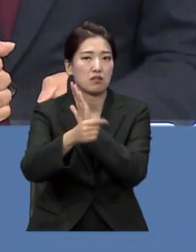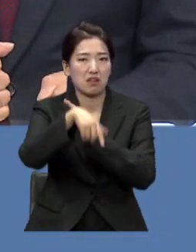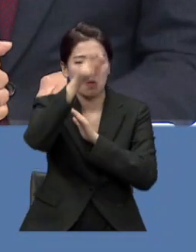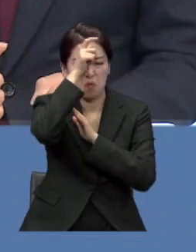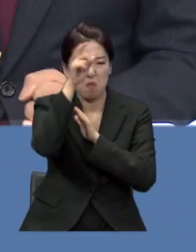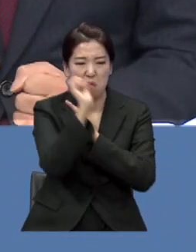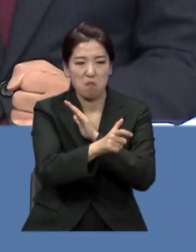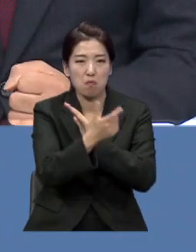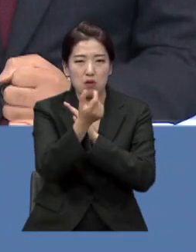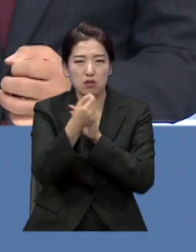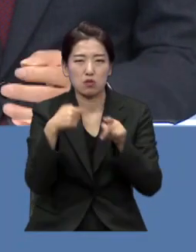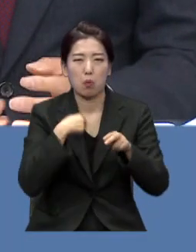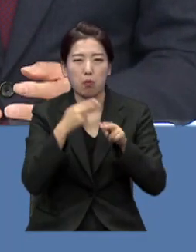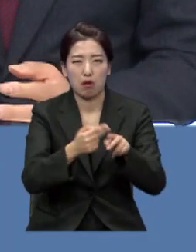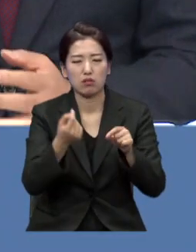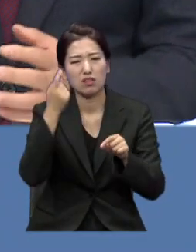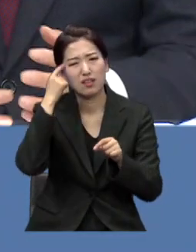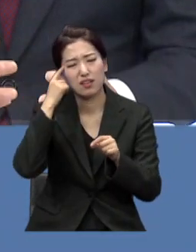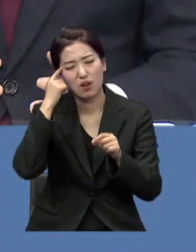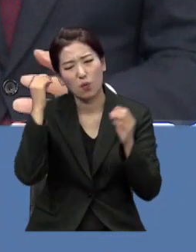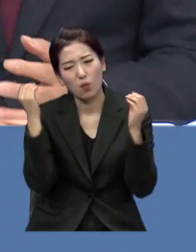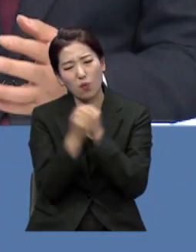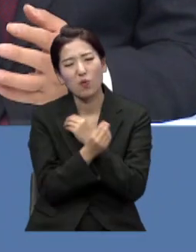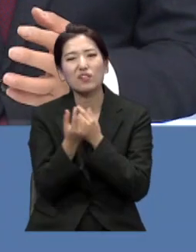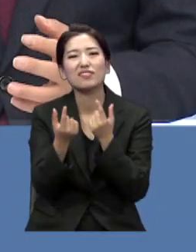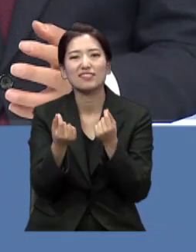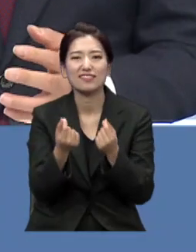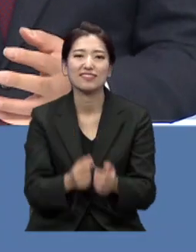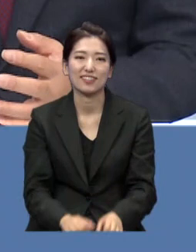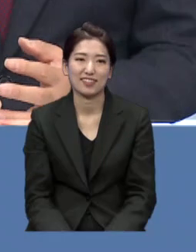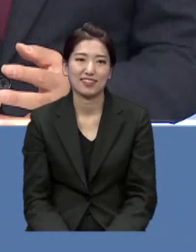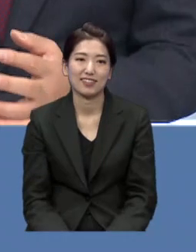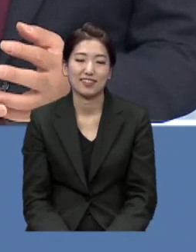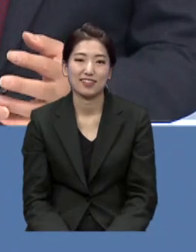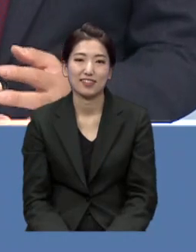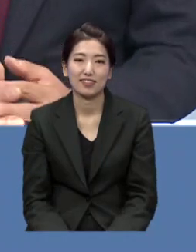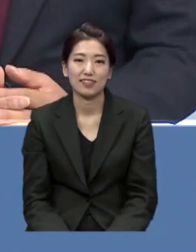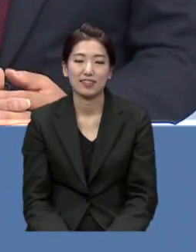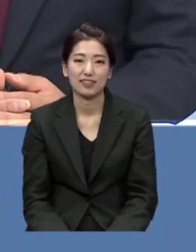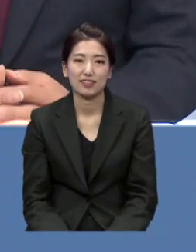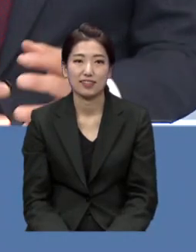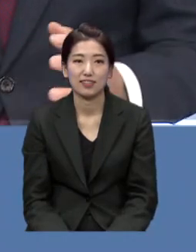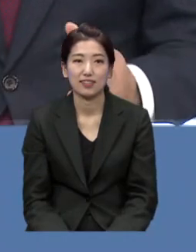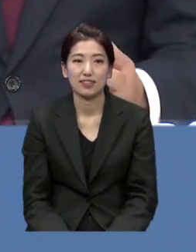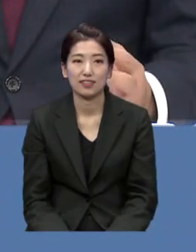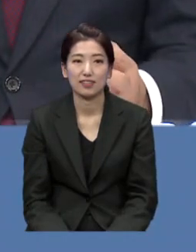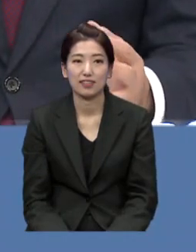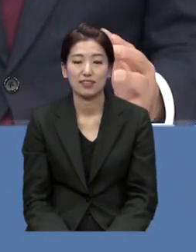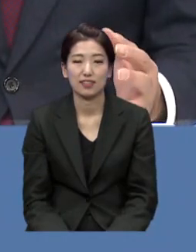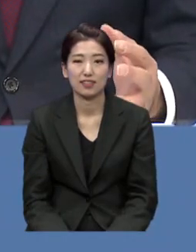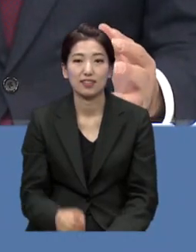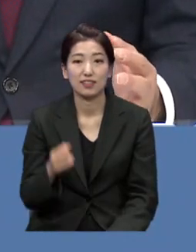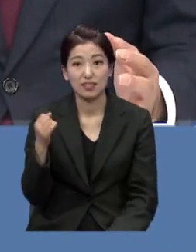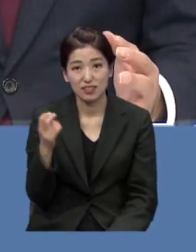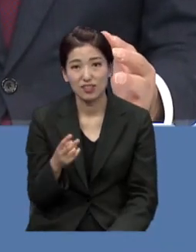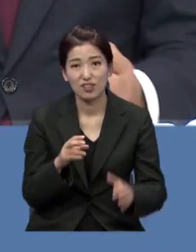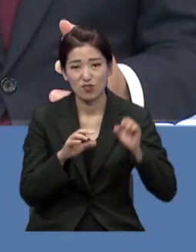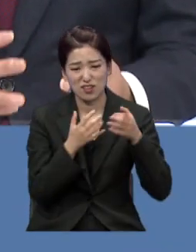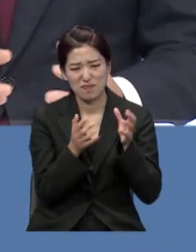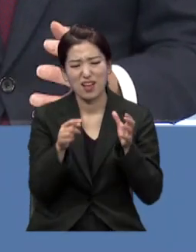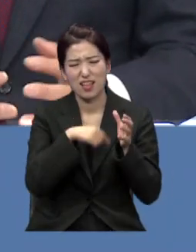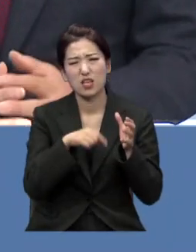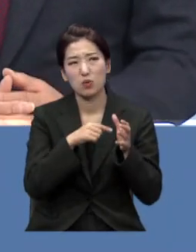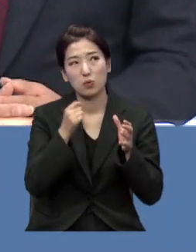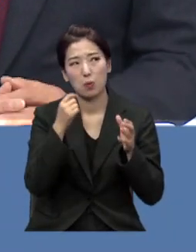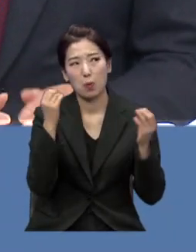사실 이제 어 직권 여당은 이제 그 당정회의를 통해서 사전 좀 조율을 하다 보니까 당정회의 사전 조율 때는